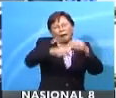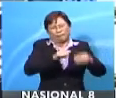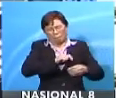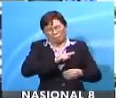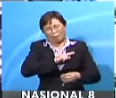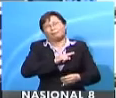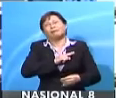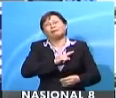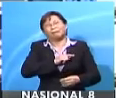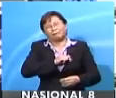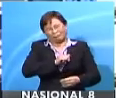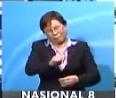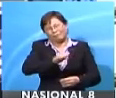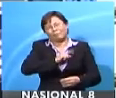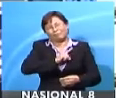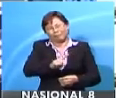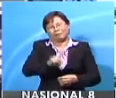Myanmar